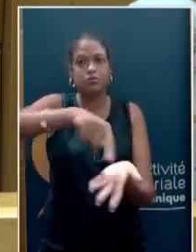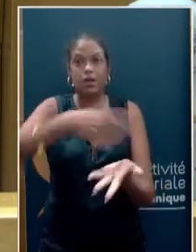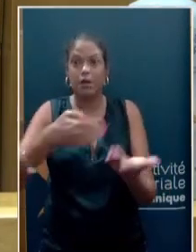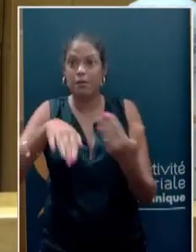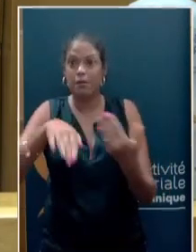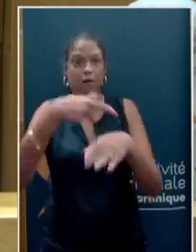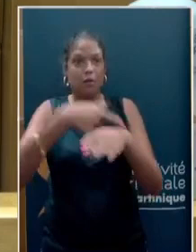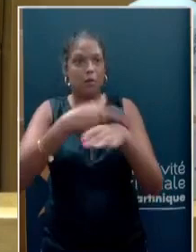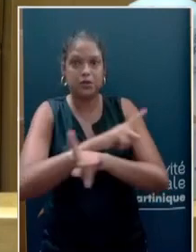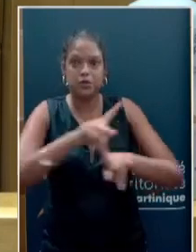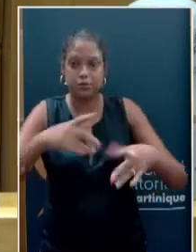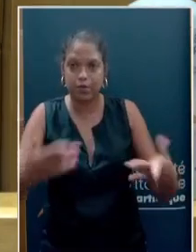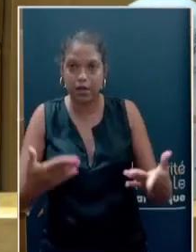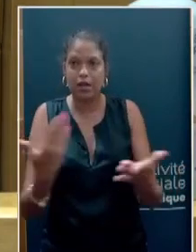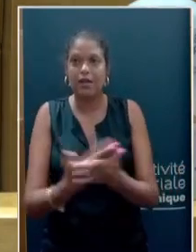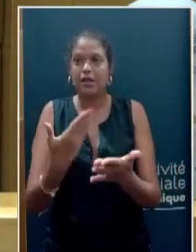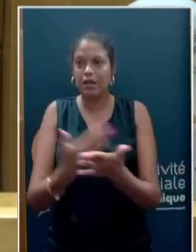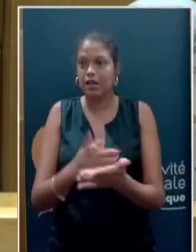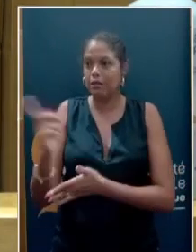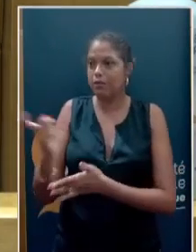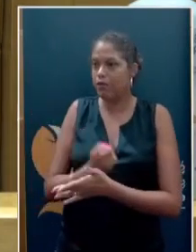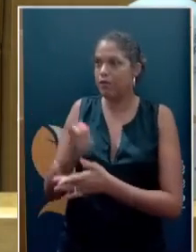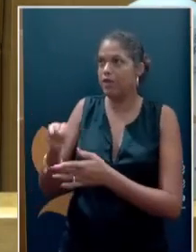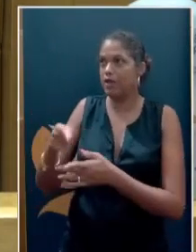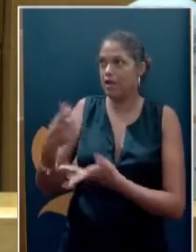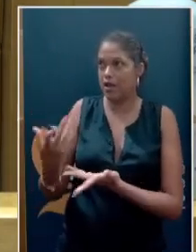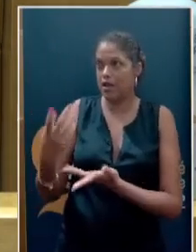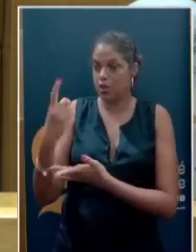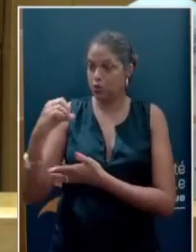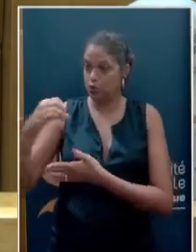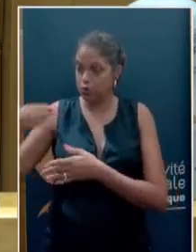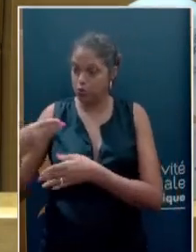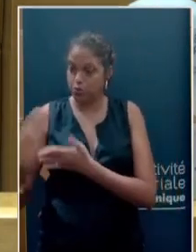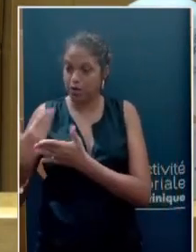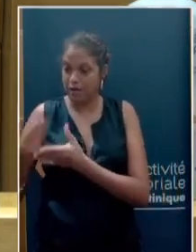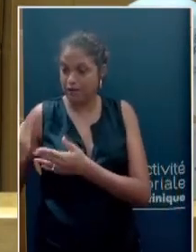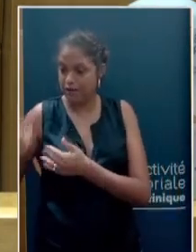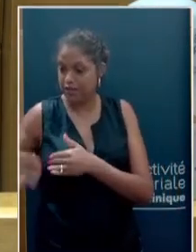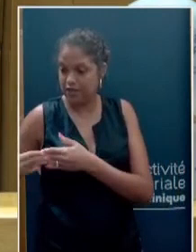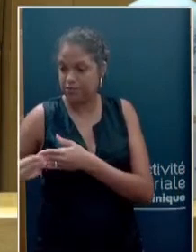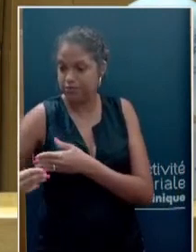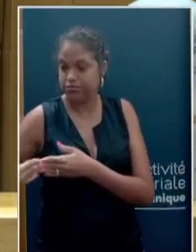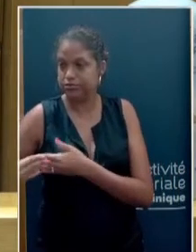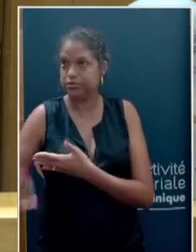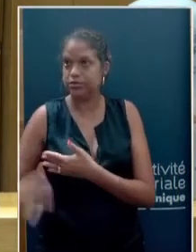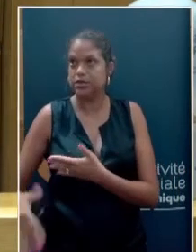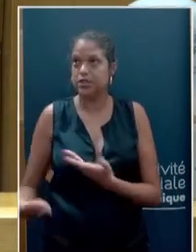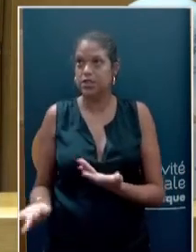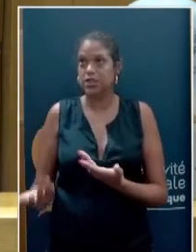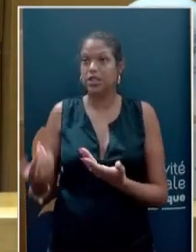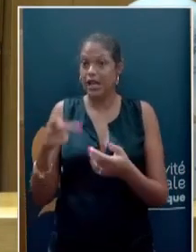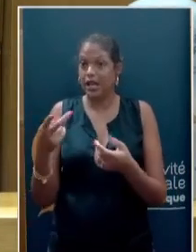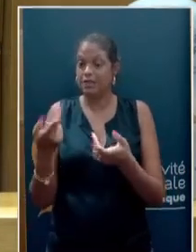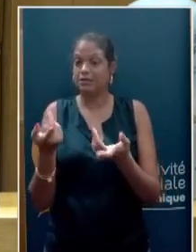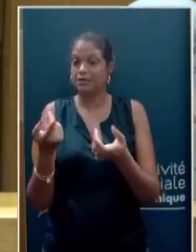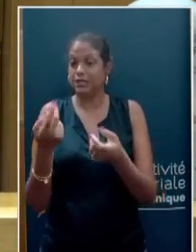on finançait sur le docup qui va se terminer là. Donc, les risques de dégagement, j'ai cité quelques exemples de